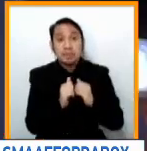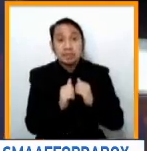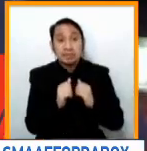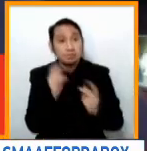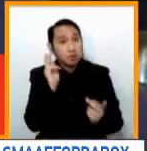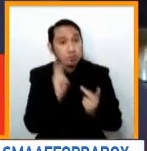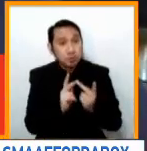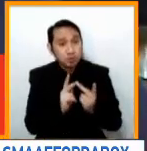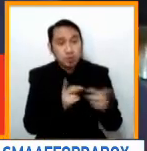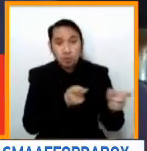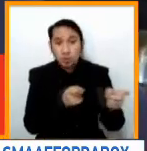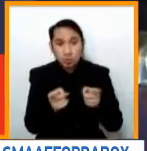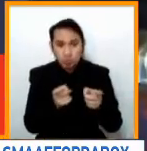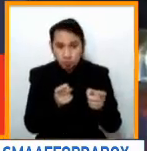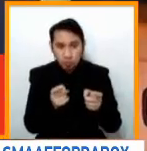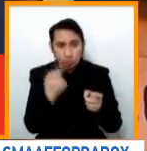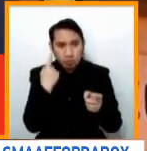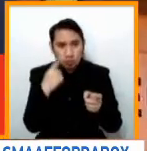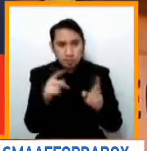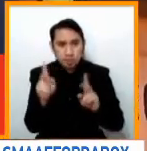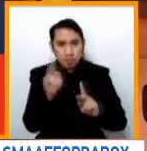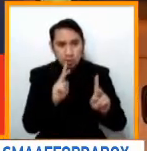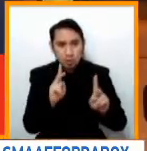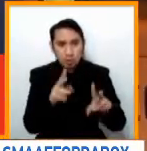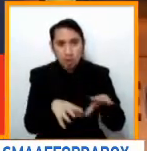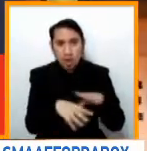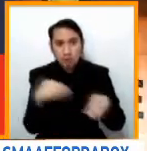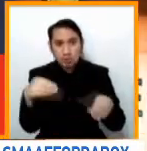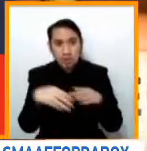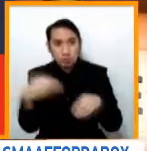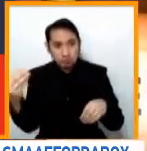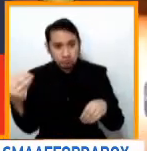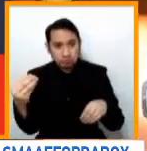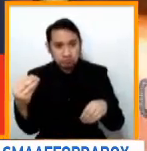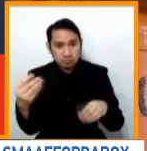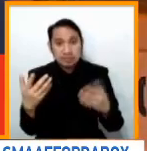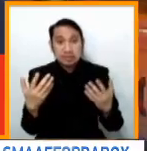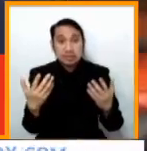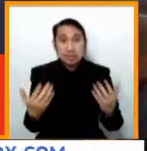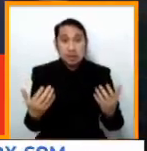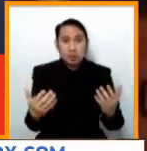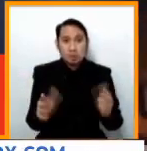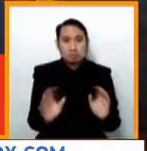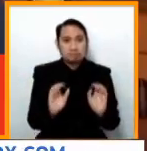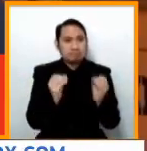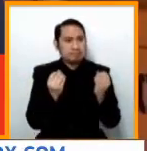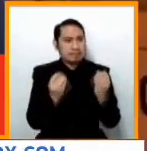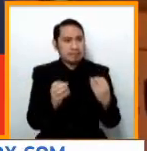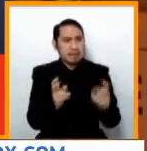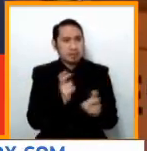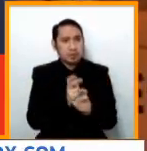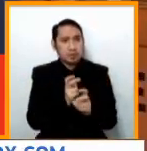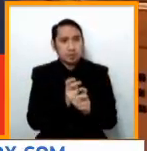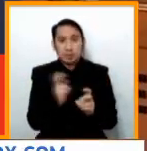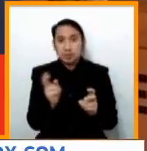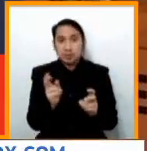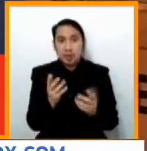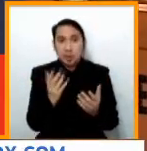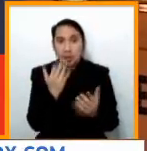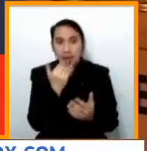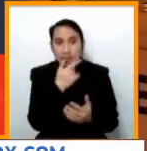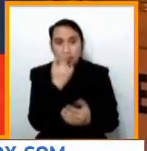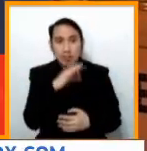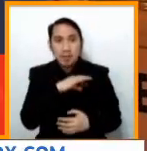ng tao na lumalabas. Marami na rin nahirapan sa ano yung income natin, halos nagigipit. Kahit po